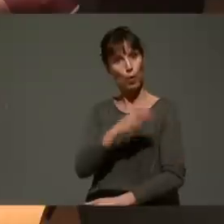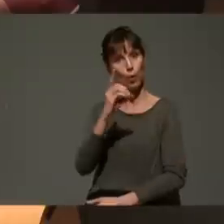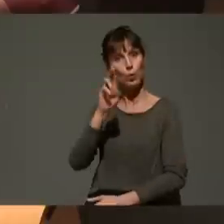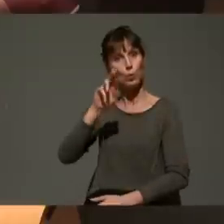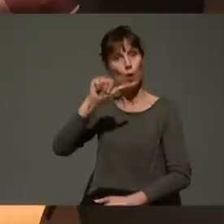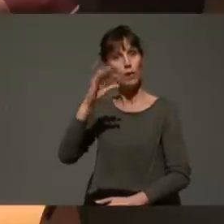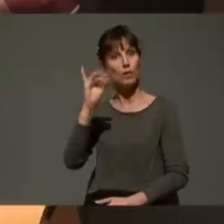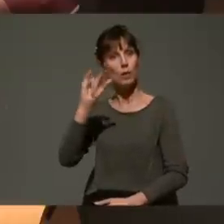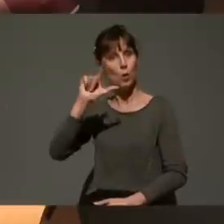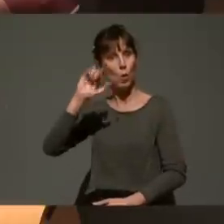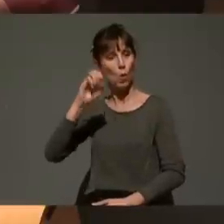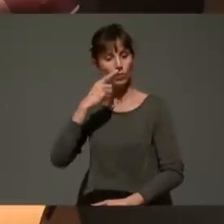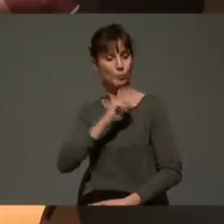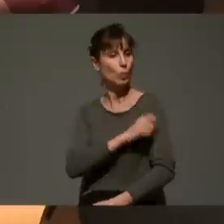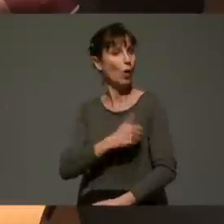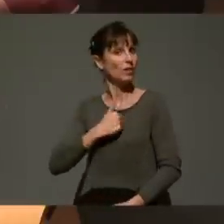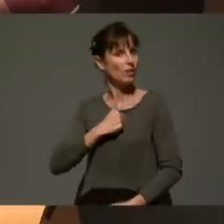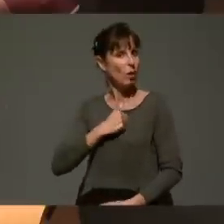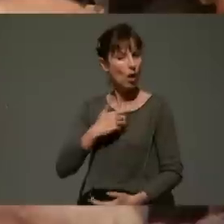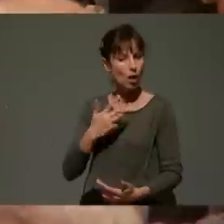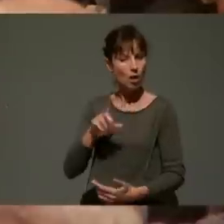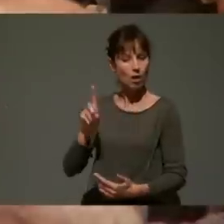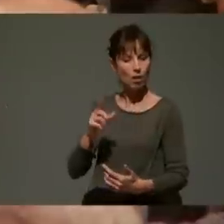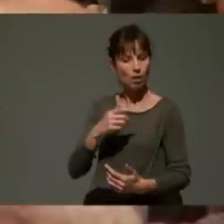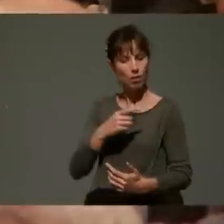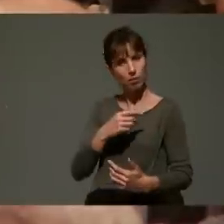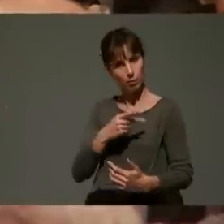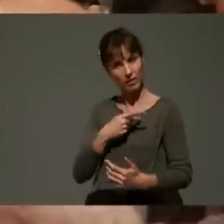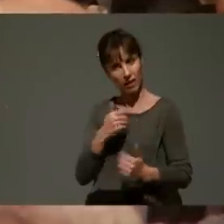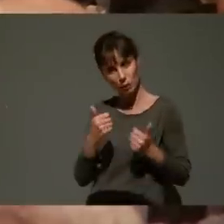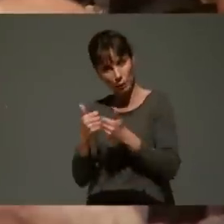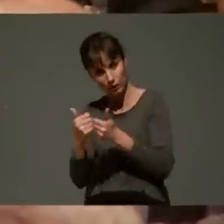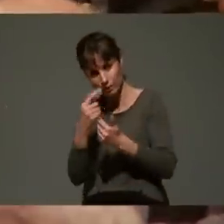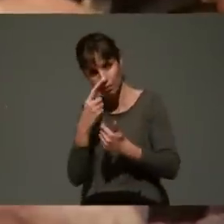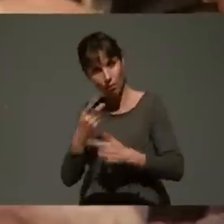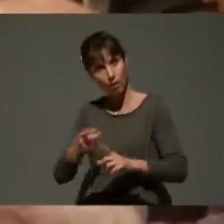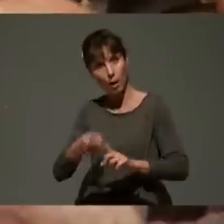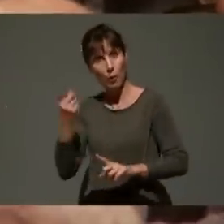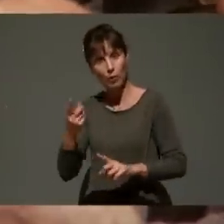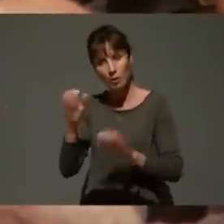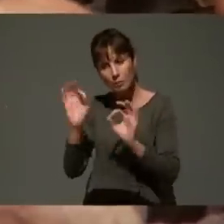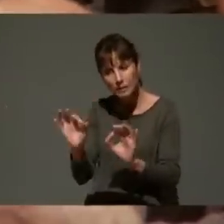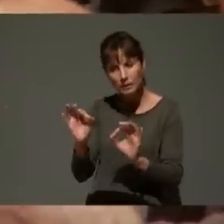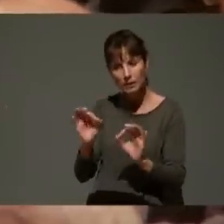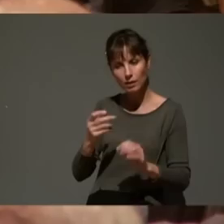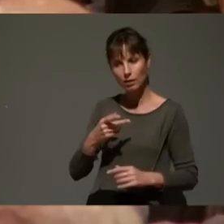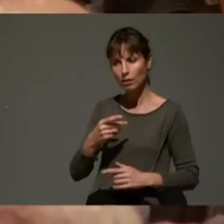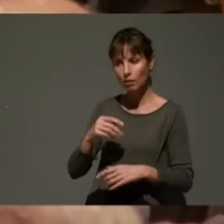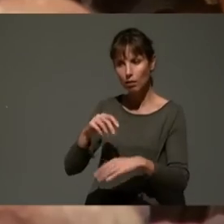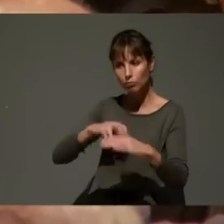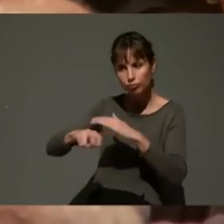priori comme le vôtre, le suivi médical est extrêmement important ? quel type d'examen vous